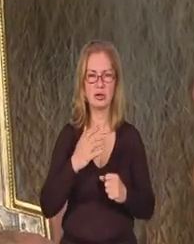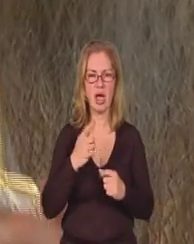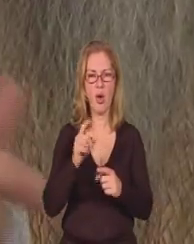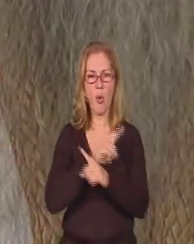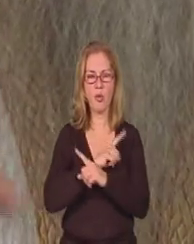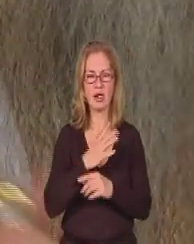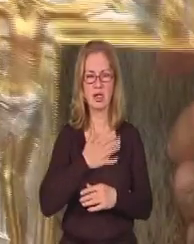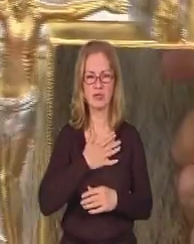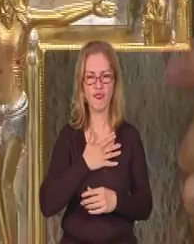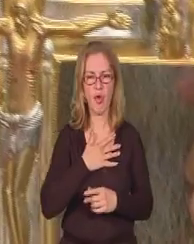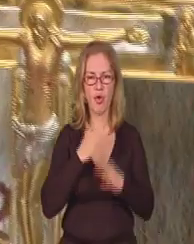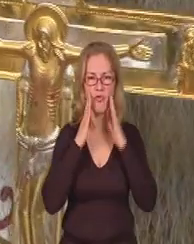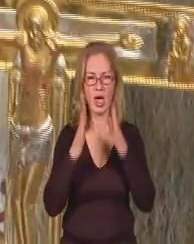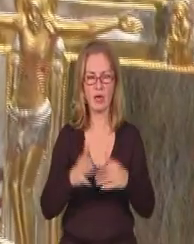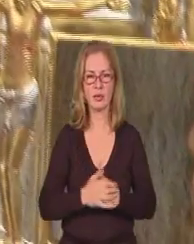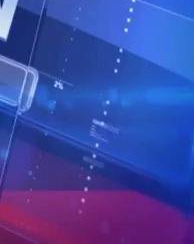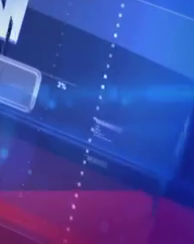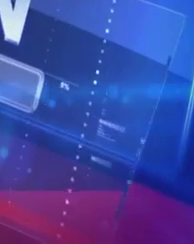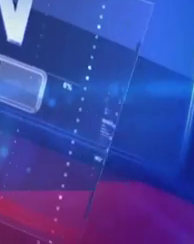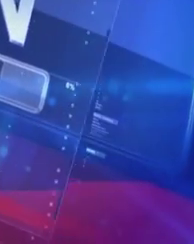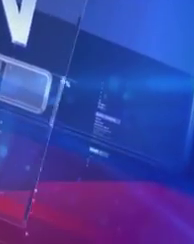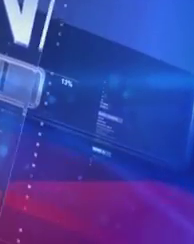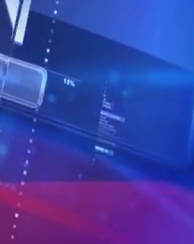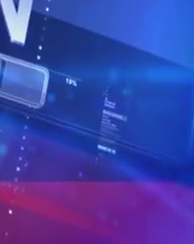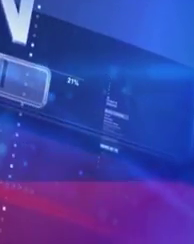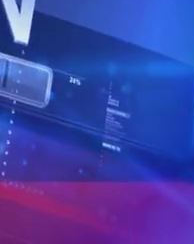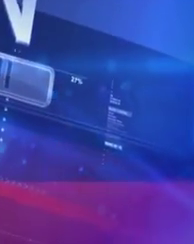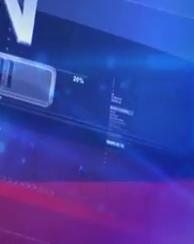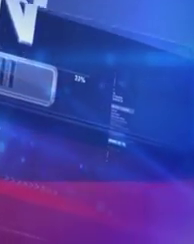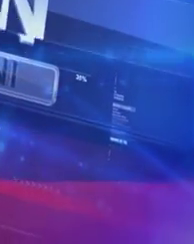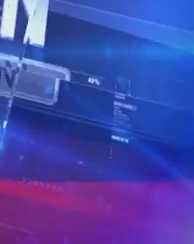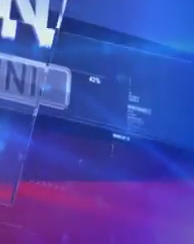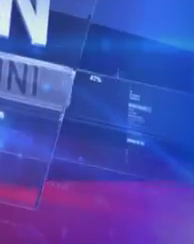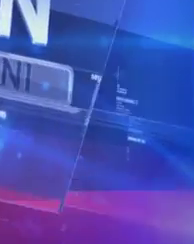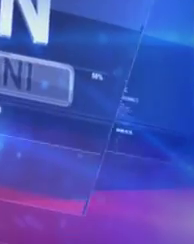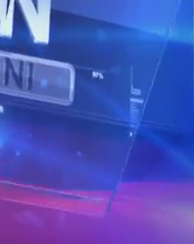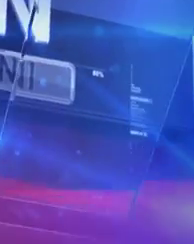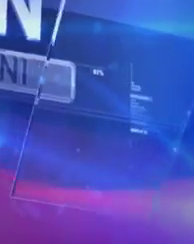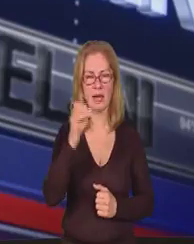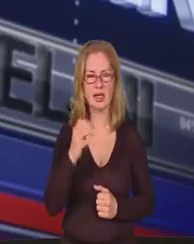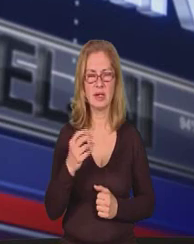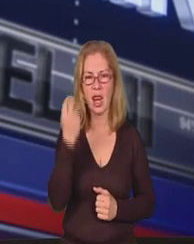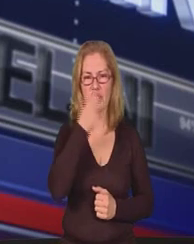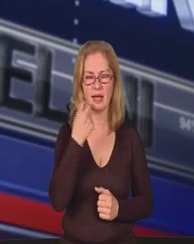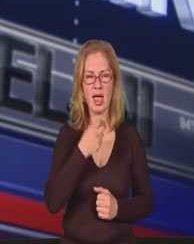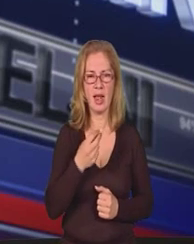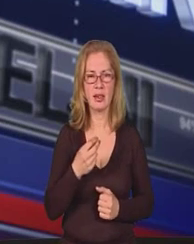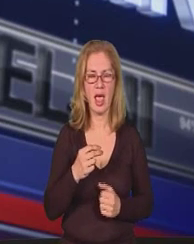za svoju veru. Da